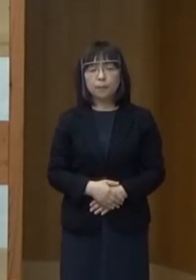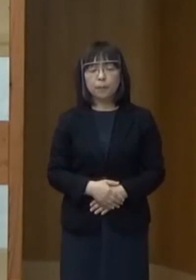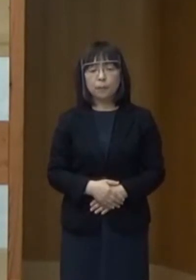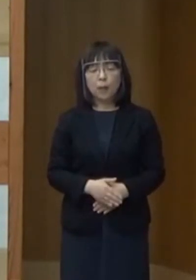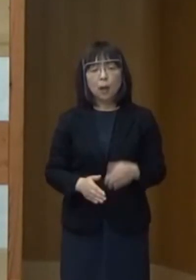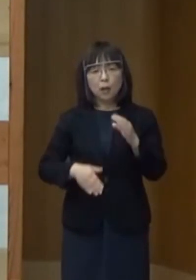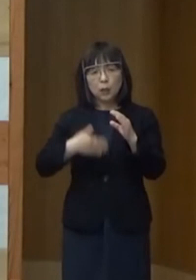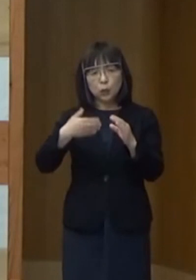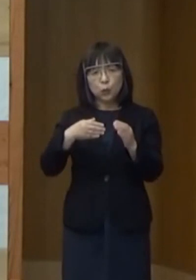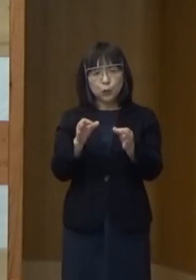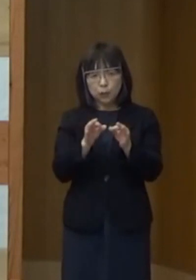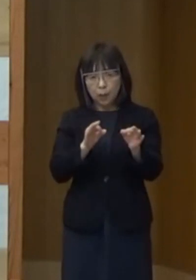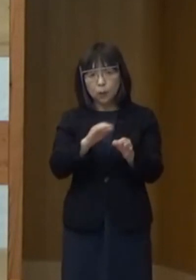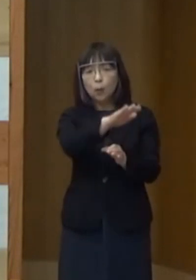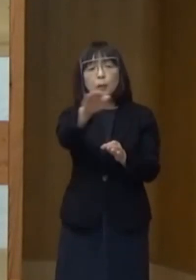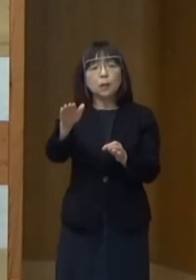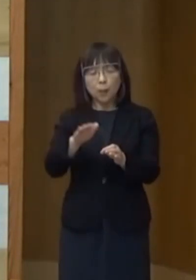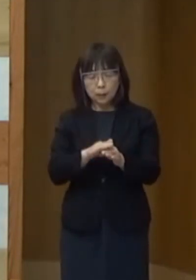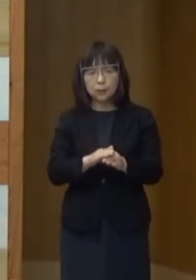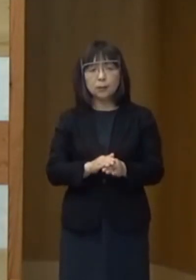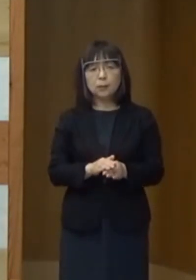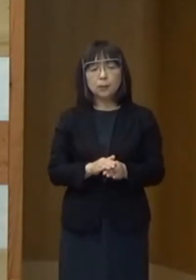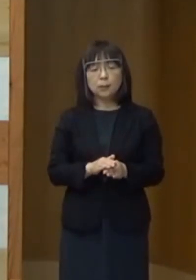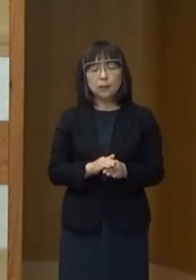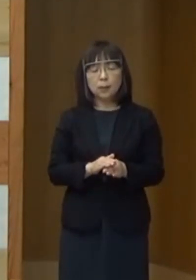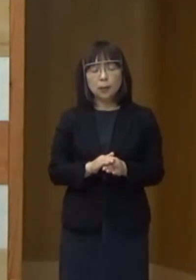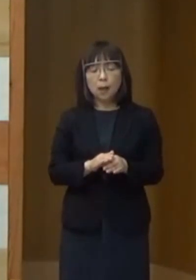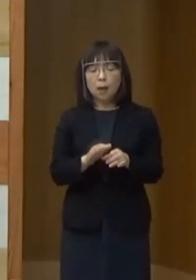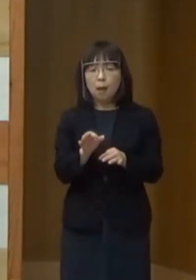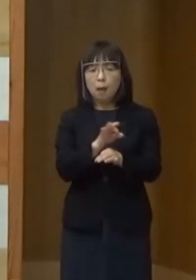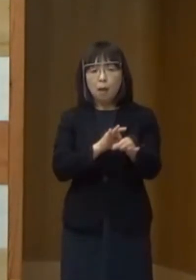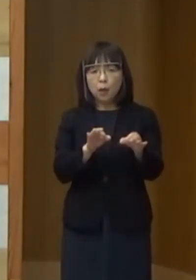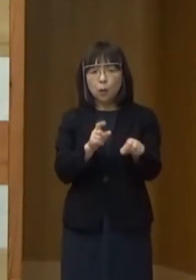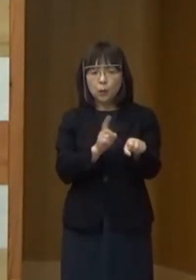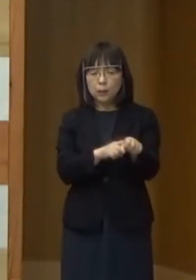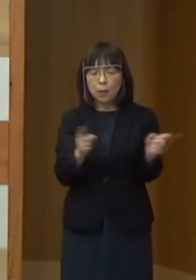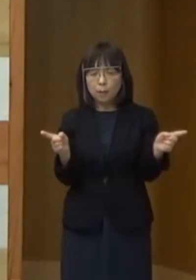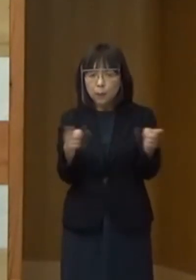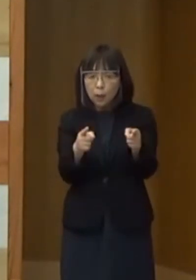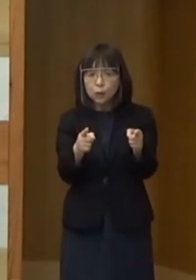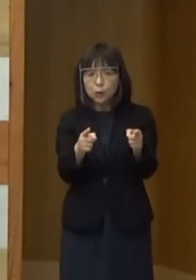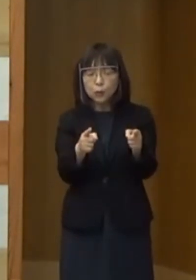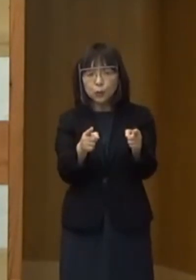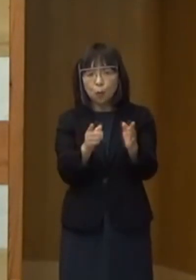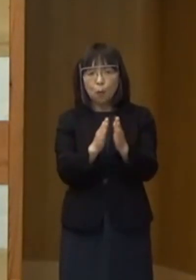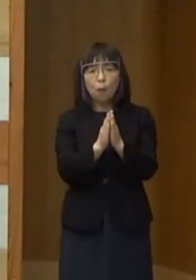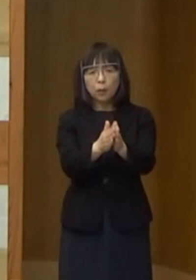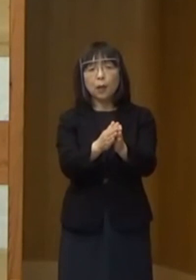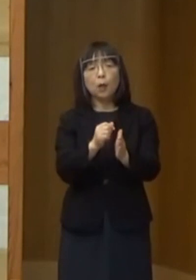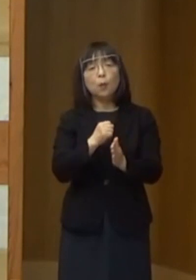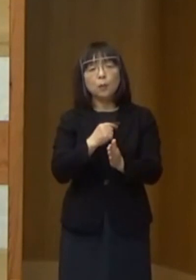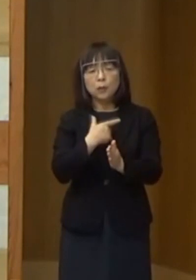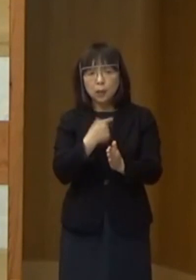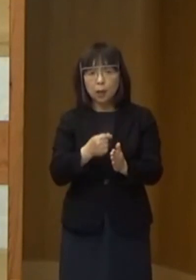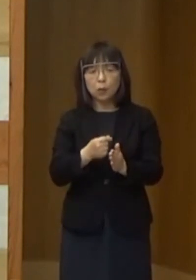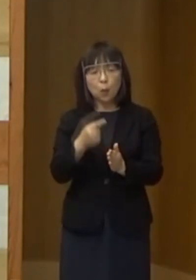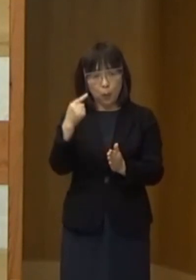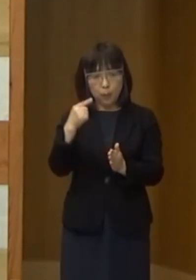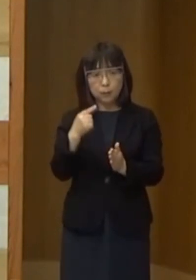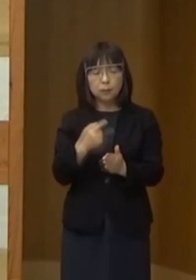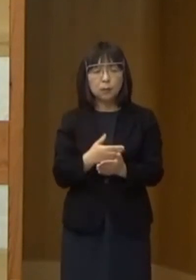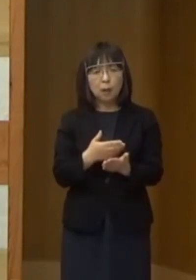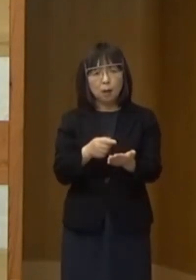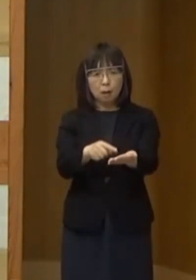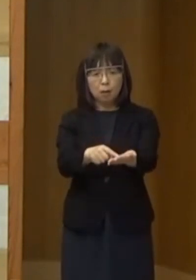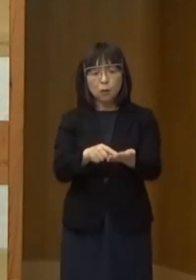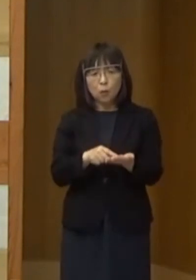飲食店等の事業者の皆様に営業時間短縮などの要請をさせていただきますが、要請にご協力い